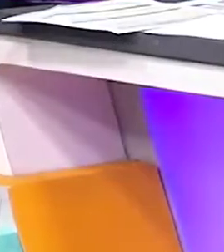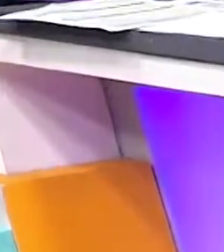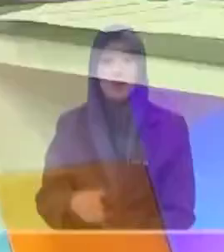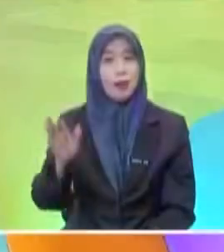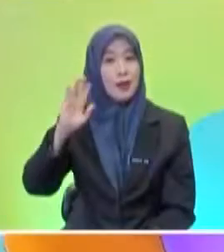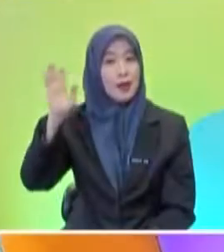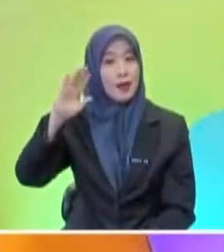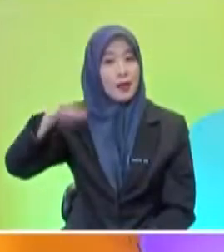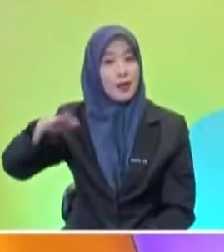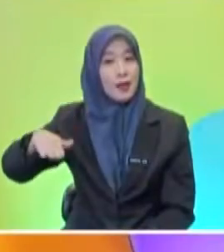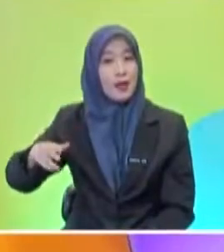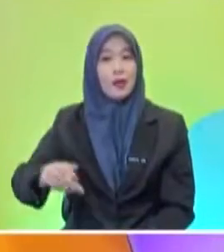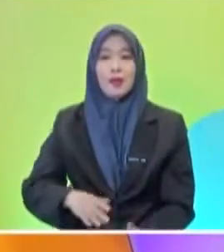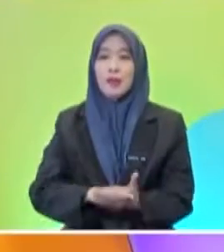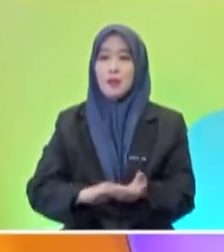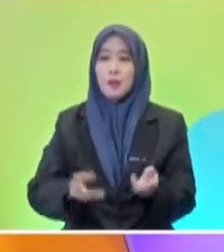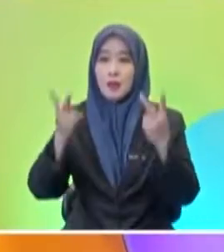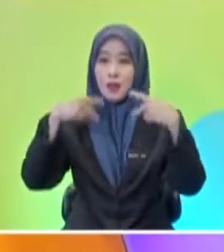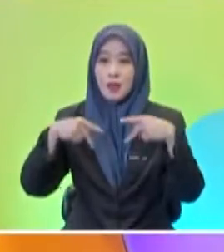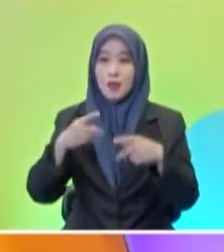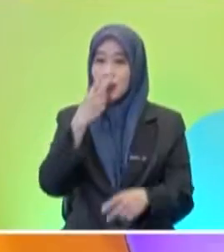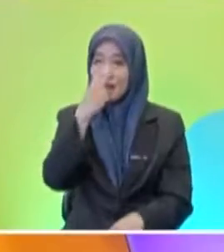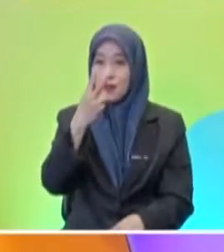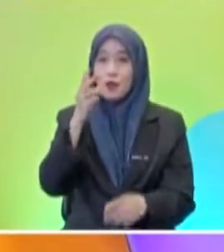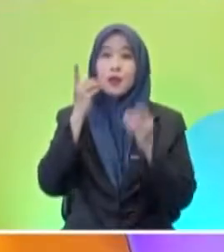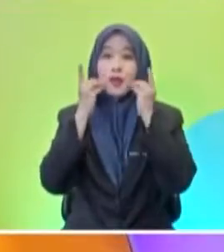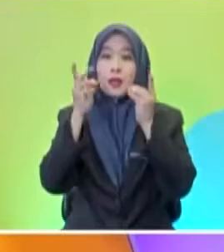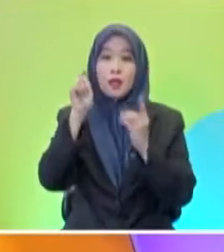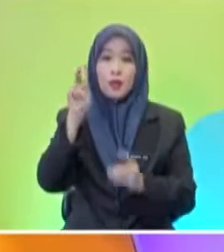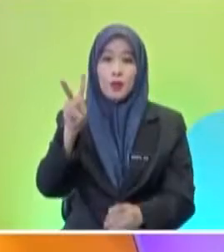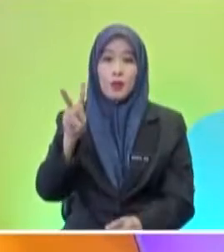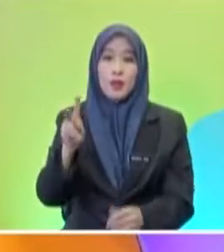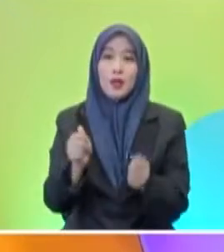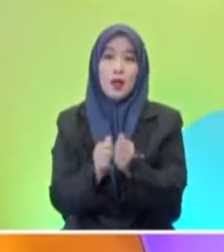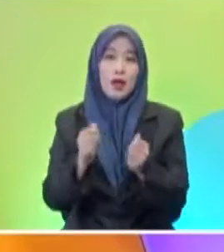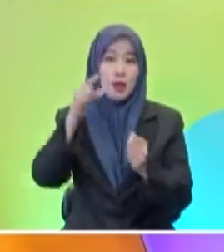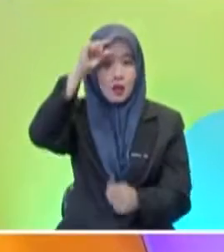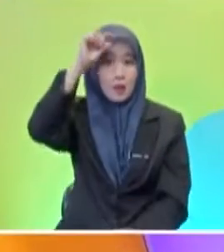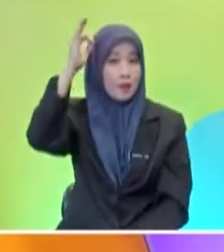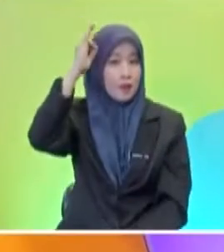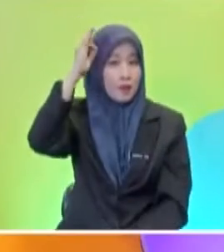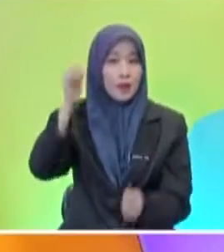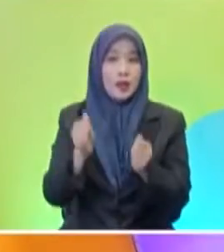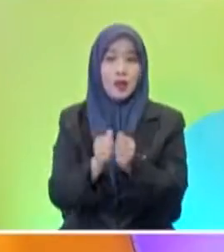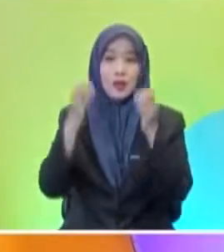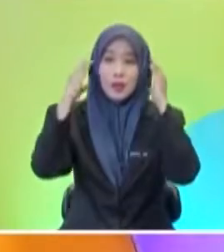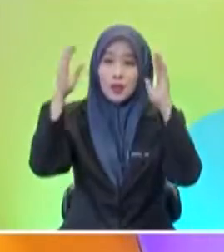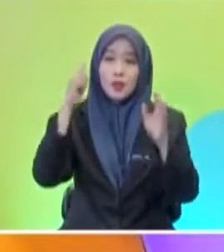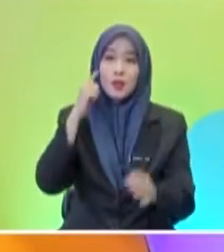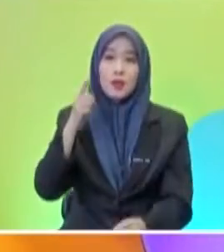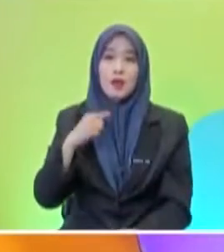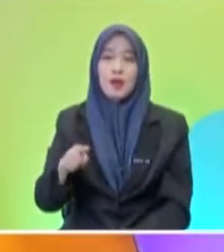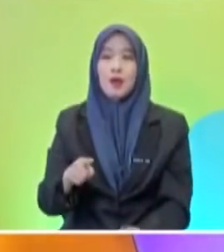Hai adik-adik, selamat kembali menonton Dedek TV KPM. Masih lagi bersama dengan Abang Fizi ditemani oleh Cikgu Zaleha